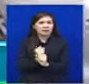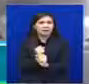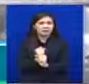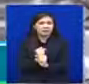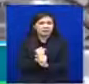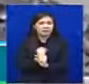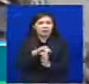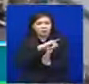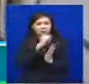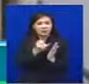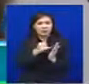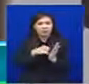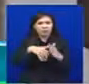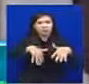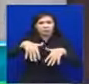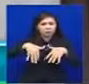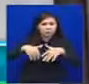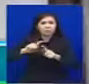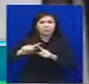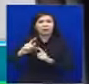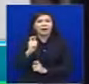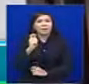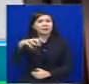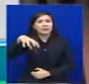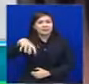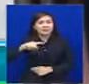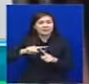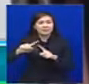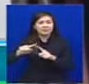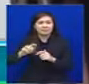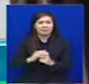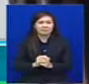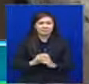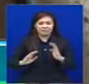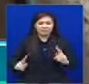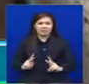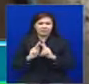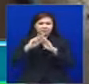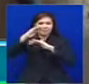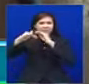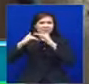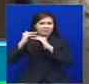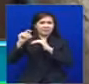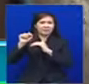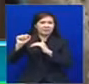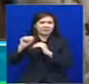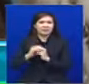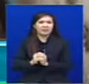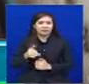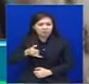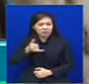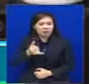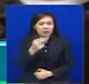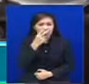จังหวัดทางท้องถิ่นท้องที่อำเภอนะครับรวมไปถึงทางพัฒนาสังคมและความมั่นคงของจังหวัดเชียงรายนะครับลงพื้นที่อย่างนี้ดูตอน